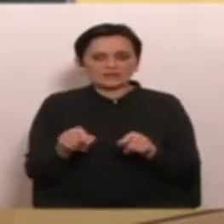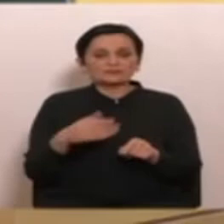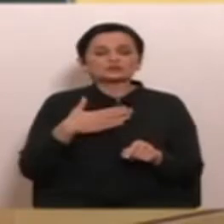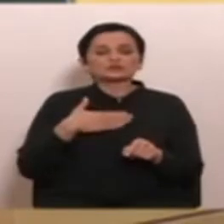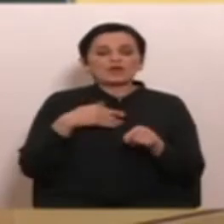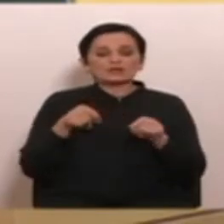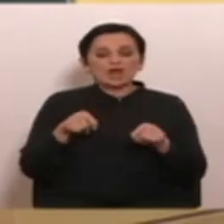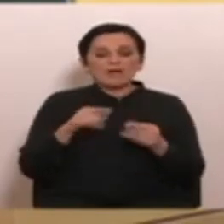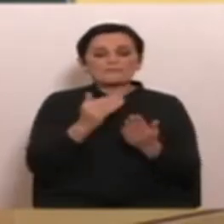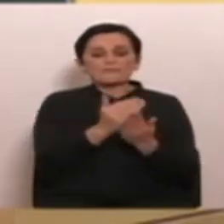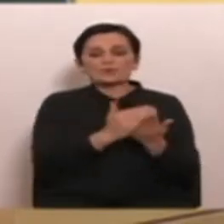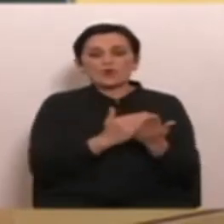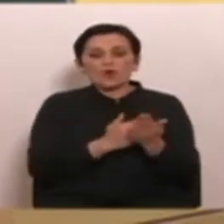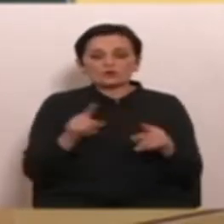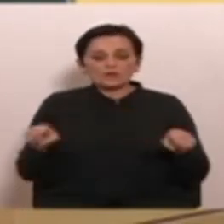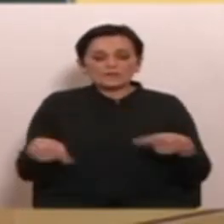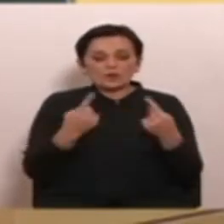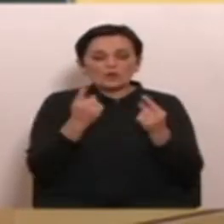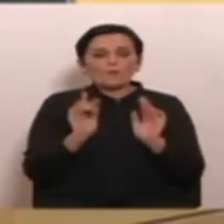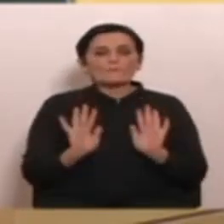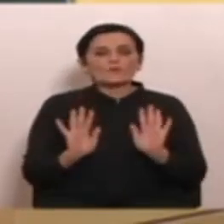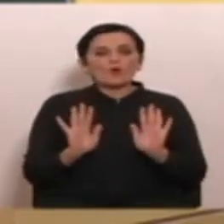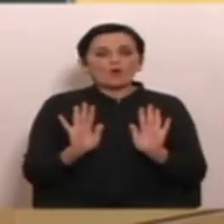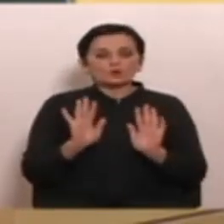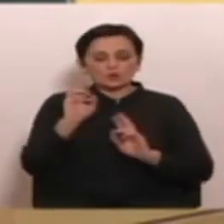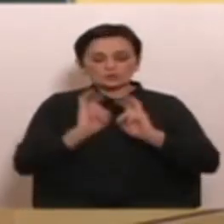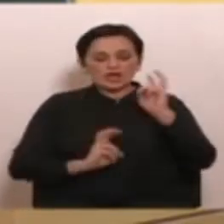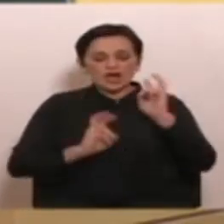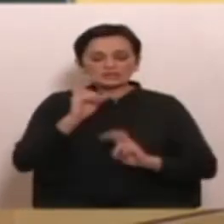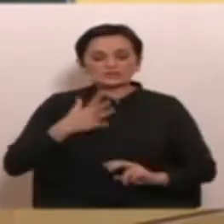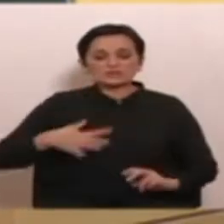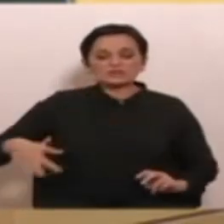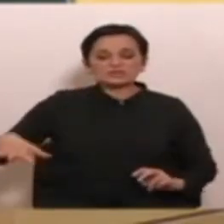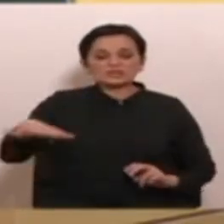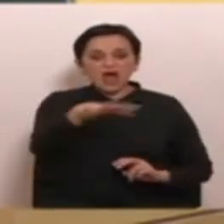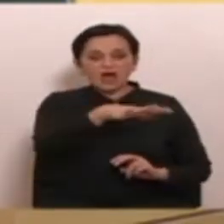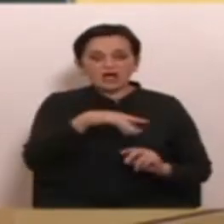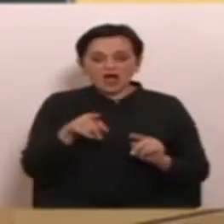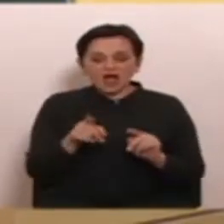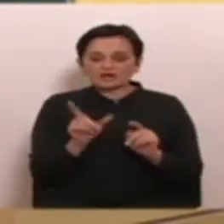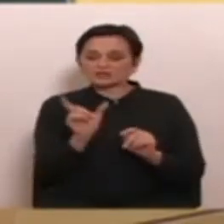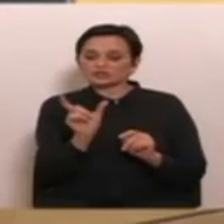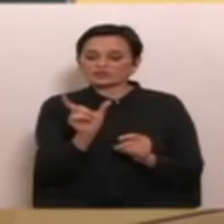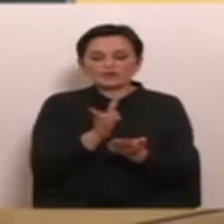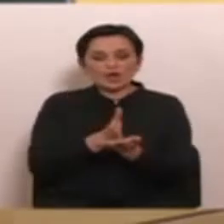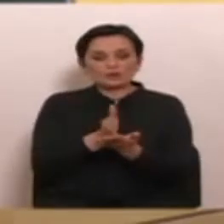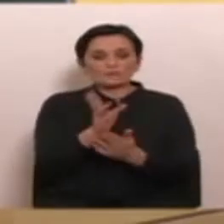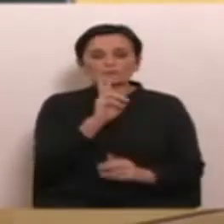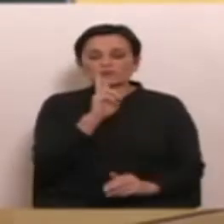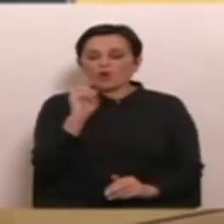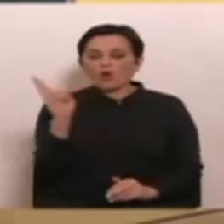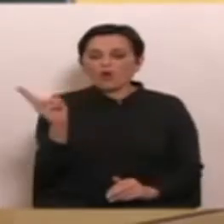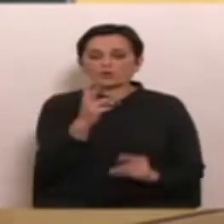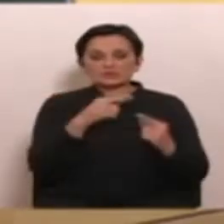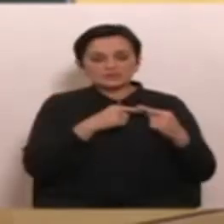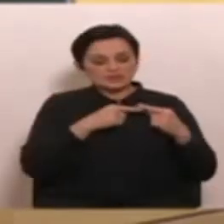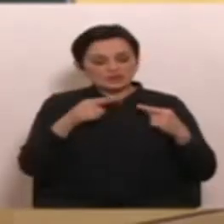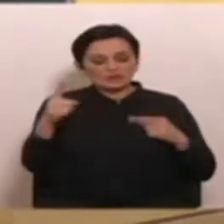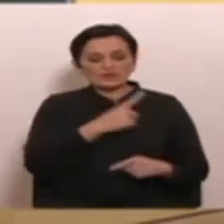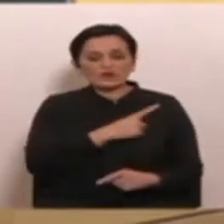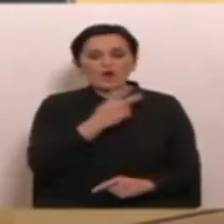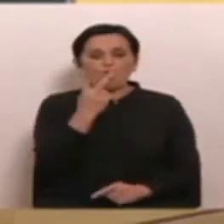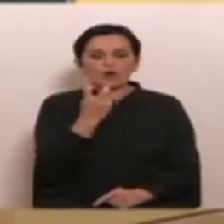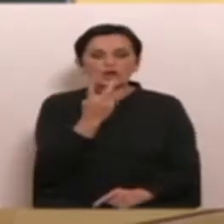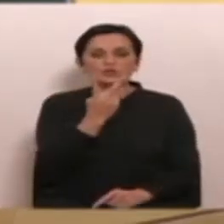განხორციელებით მხოლოდ აწარმოეს საქართველოში კომპონენტის ფარგლებში მომავალი ორი წლის განმავლობაში ველოდებით 225 მილიონი